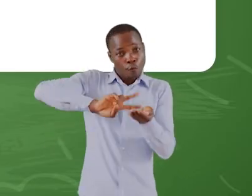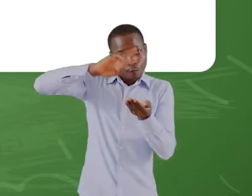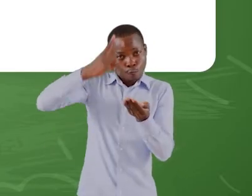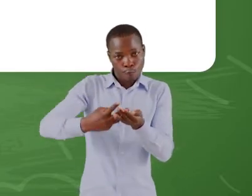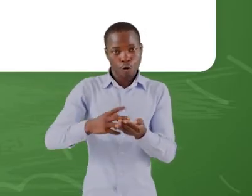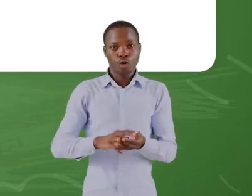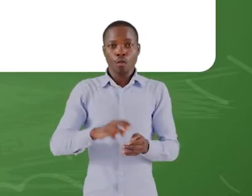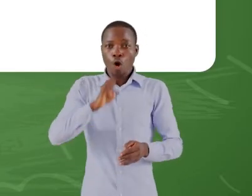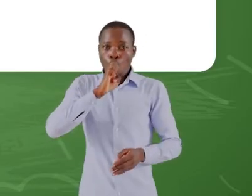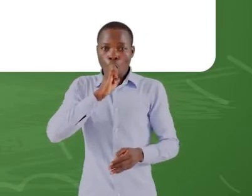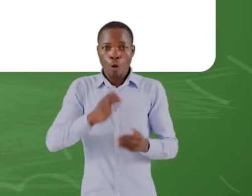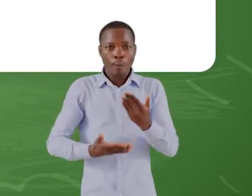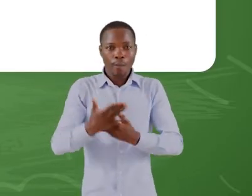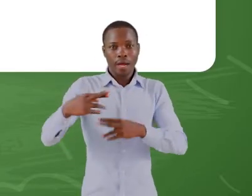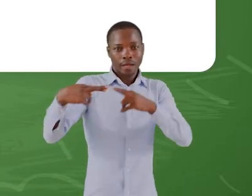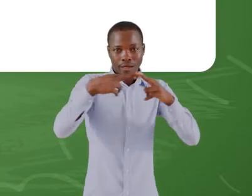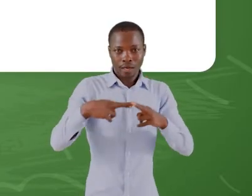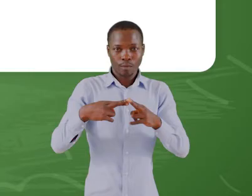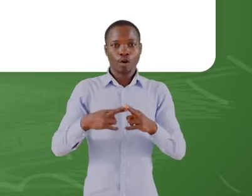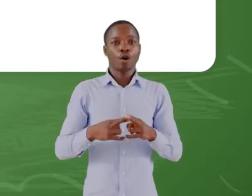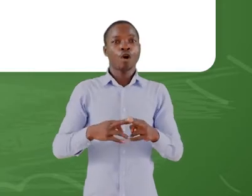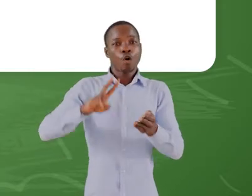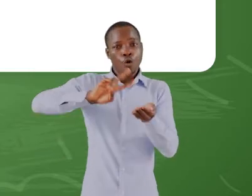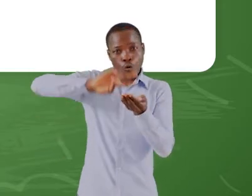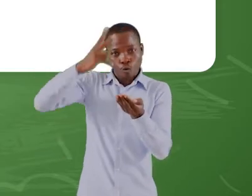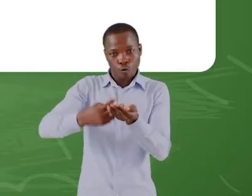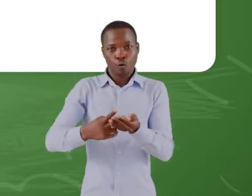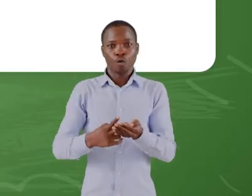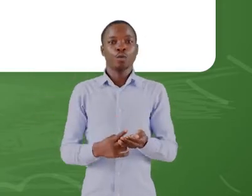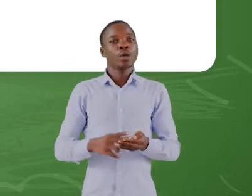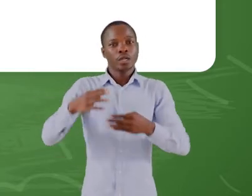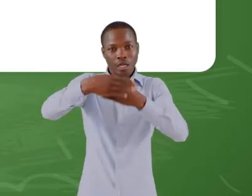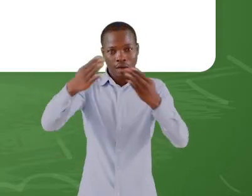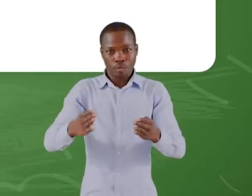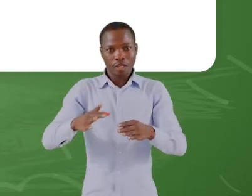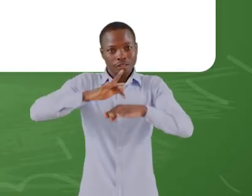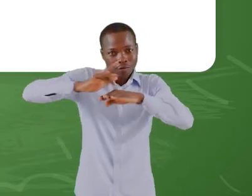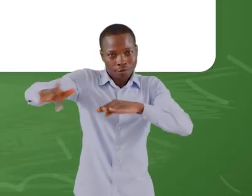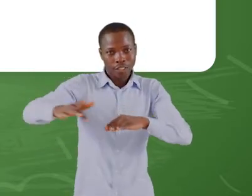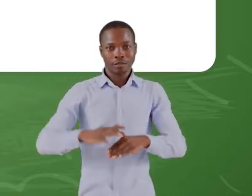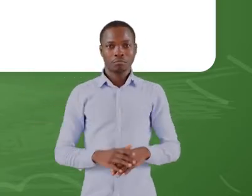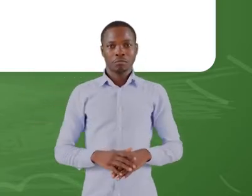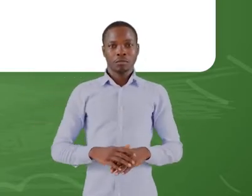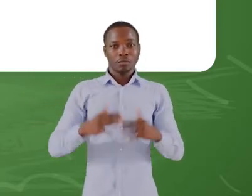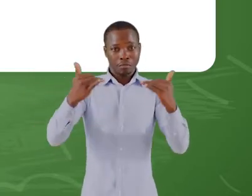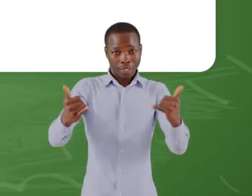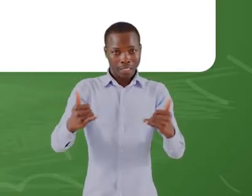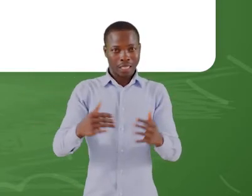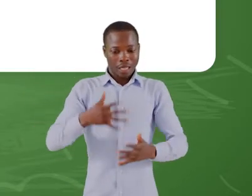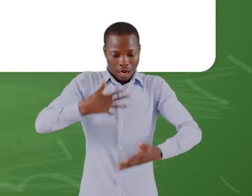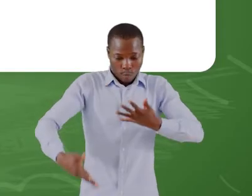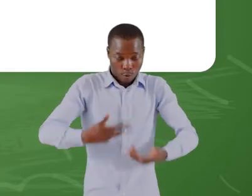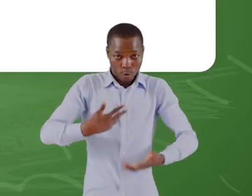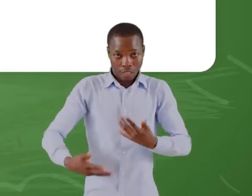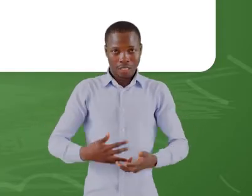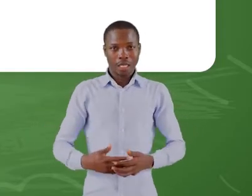volume d'eau par rapport au volume de la boîte vide. Ainsi, la